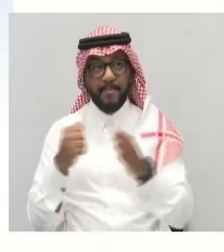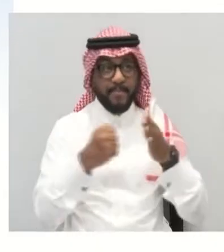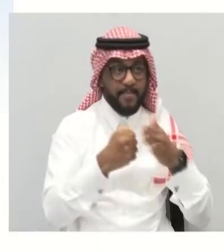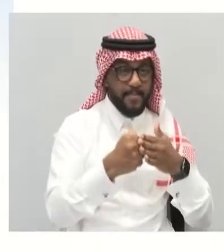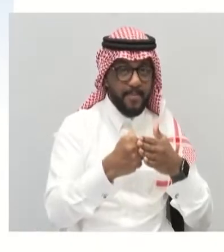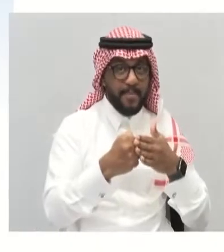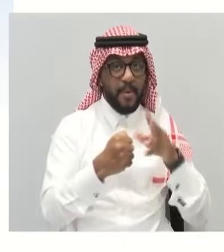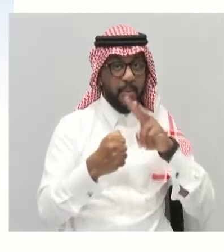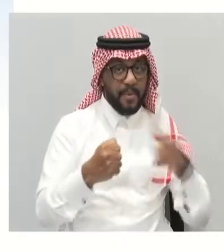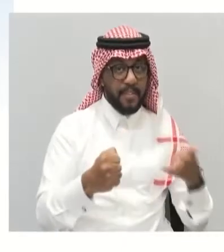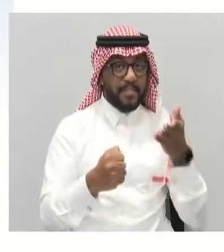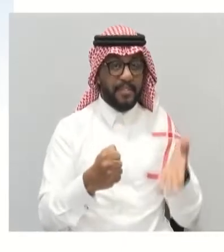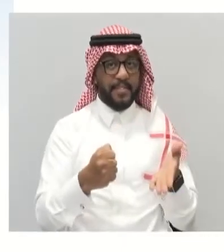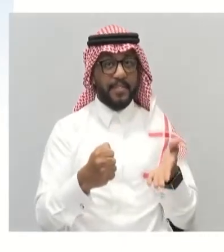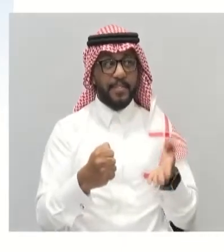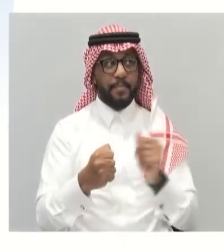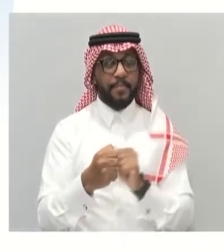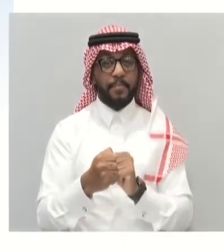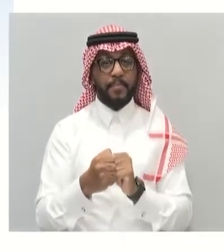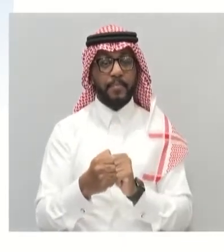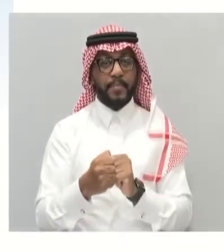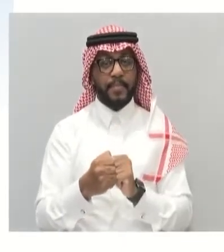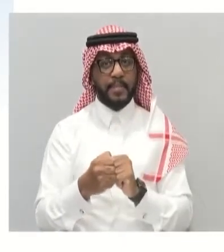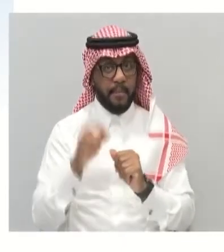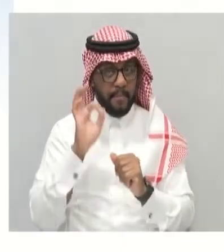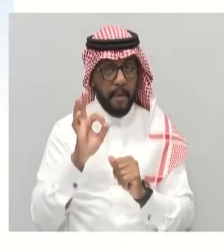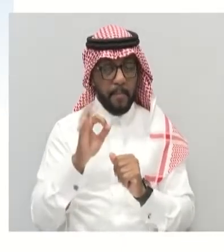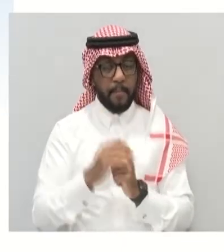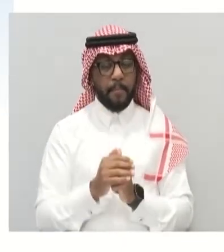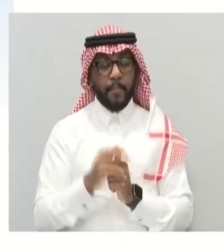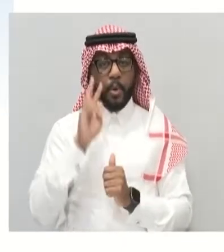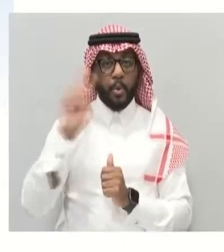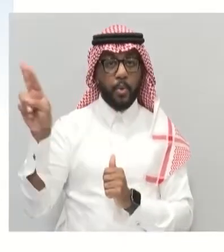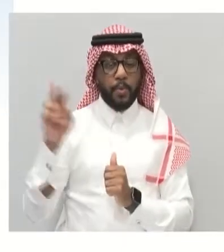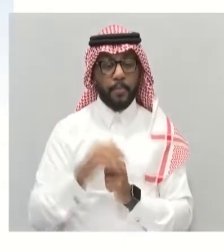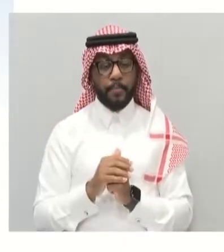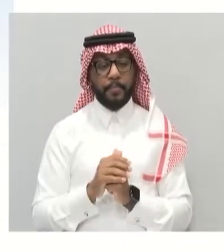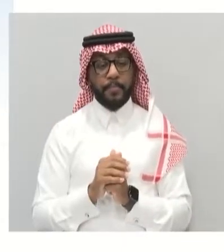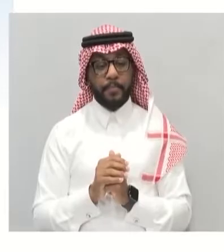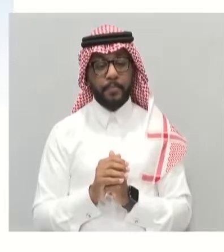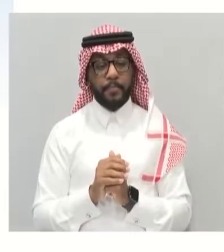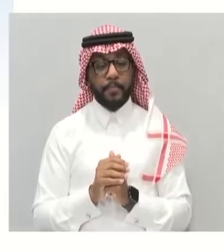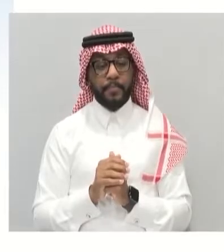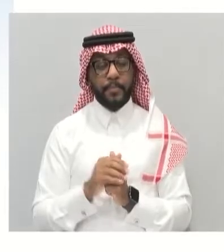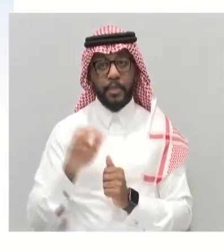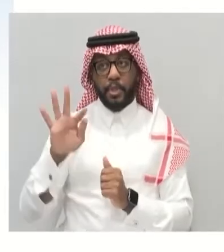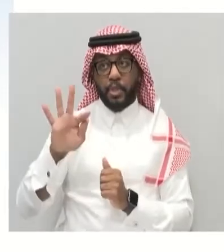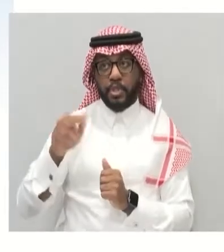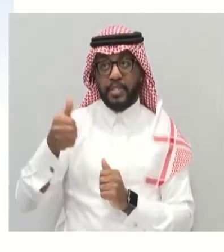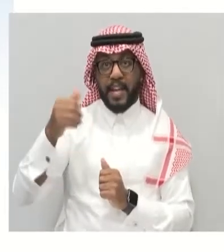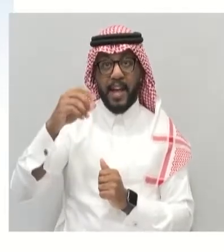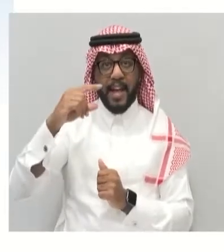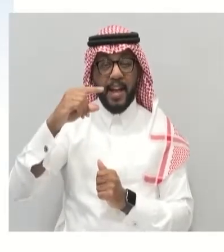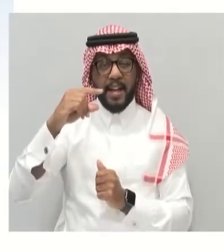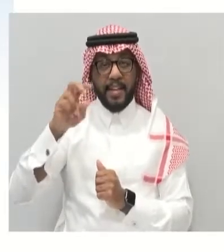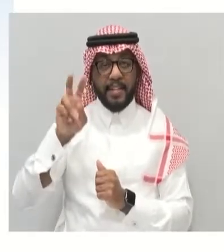ومليه ايضا ما الكلمه التي سبقتها المبادره لاحظ المبادره شاهده قاده